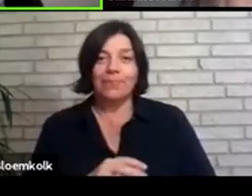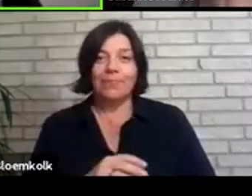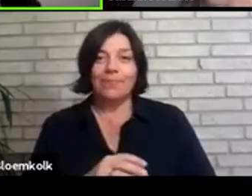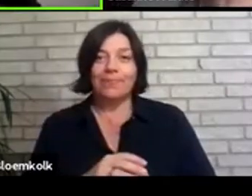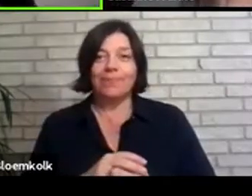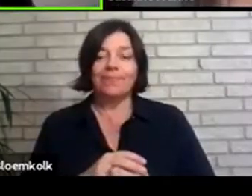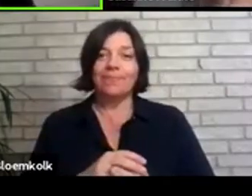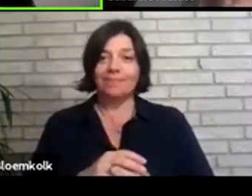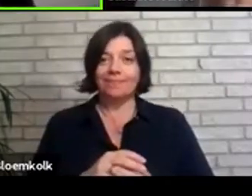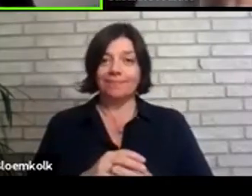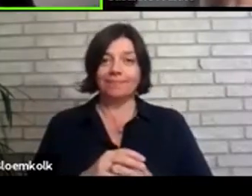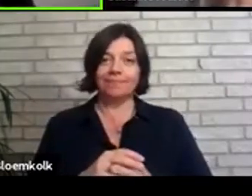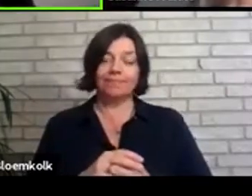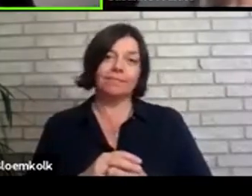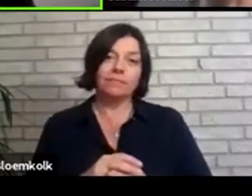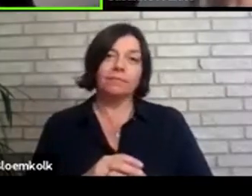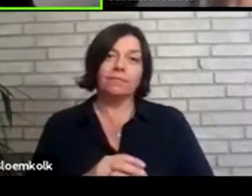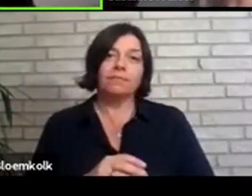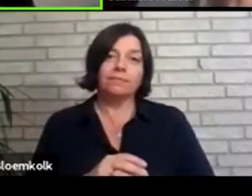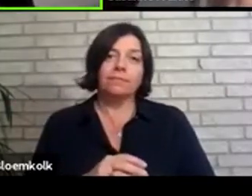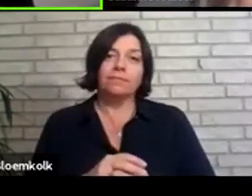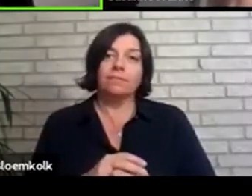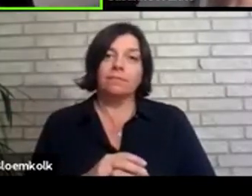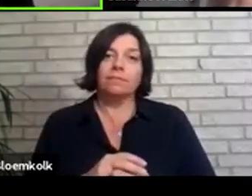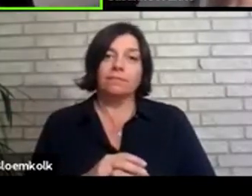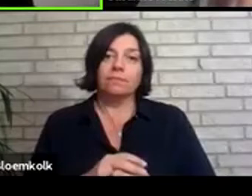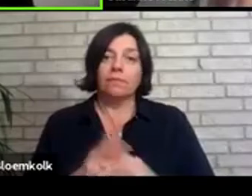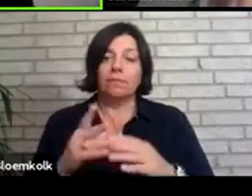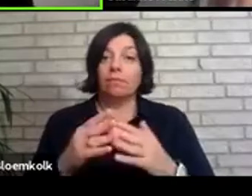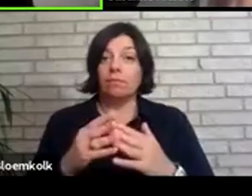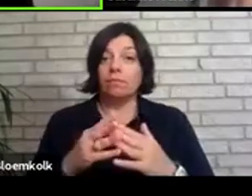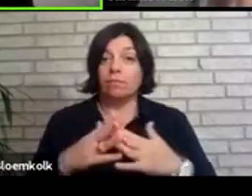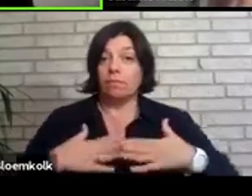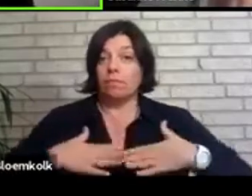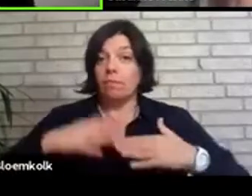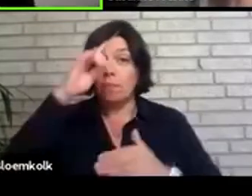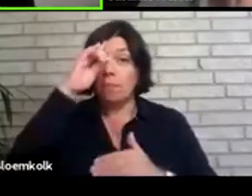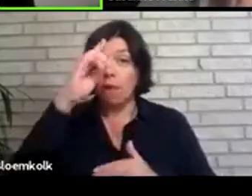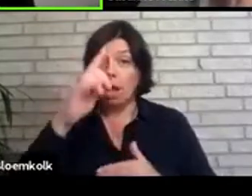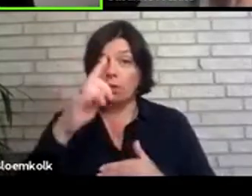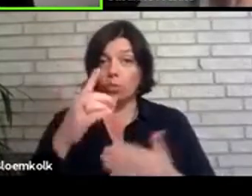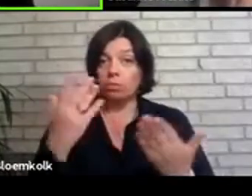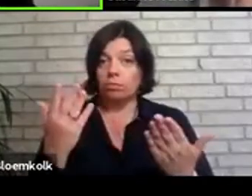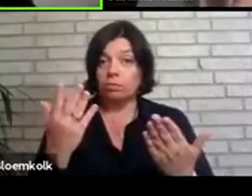Also ich würde tatsächlich sagen, das passiert ja gerade. Das ist ja